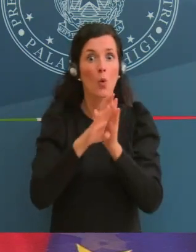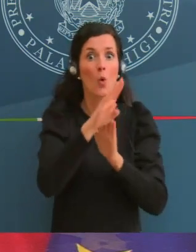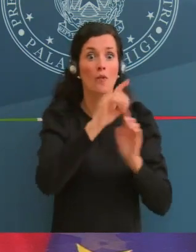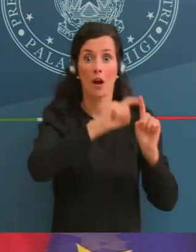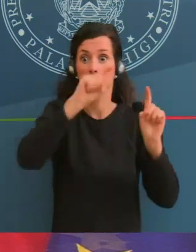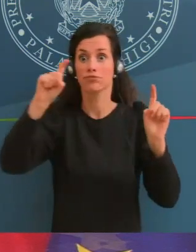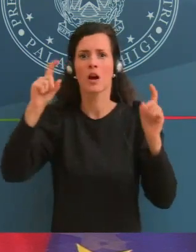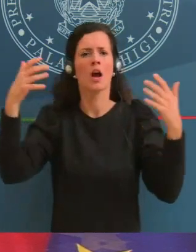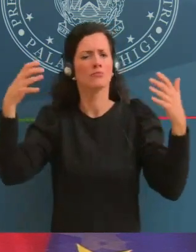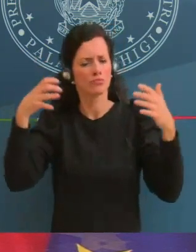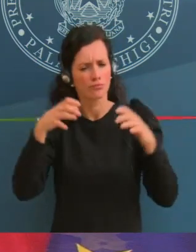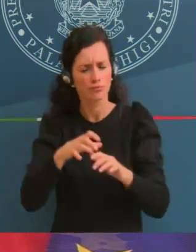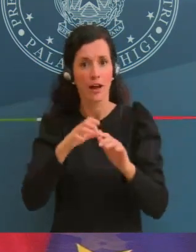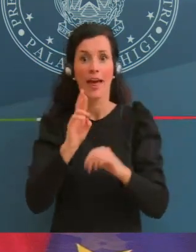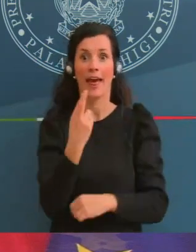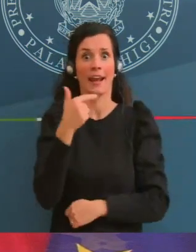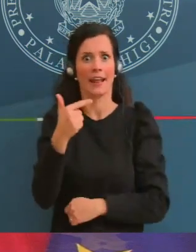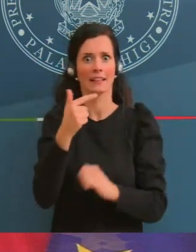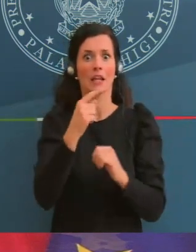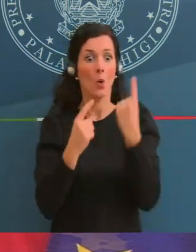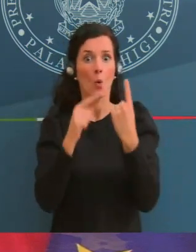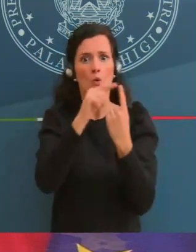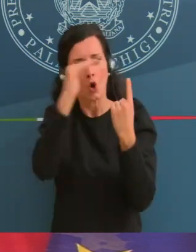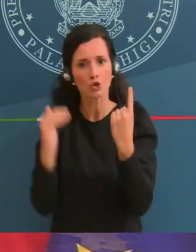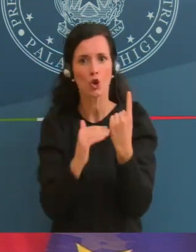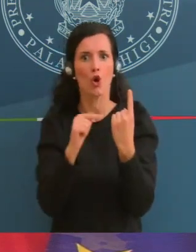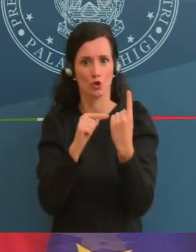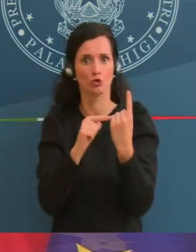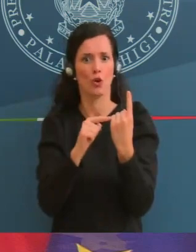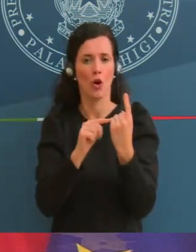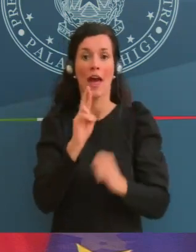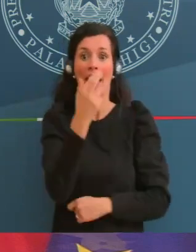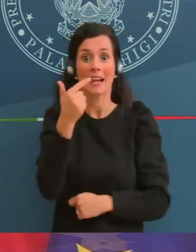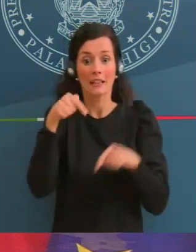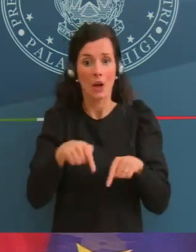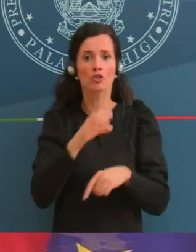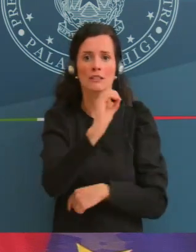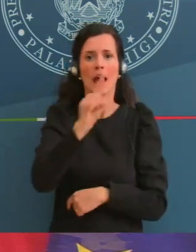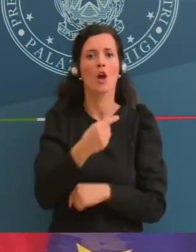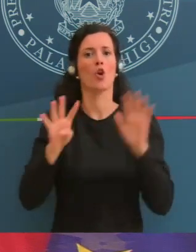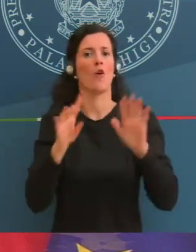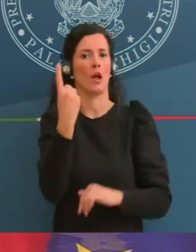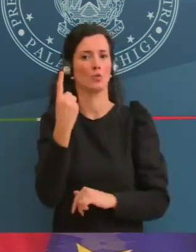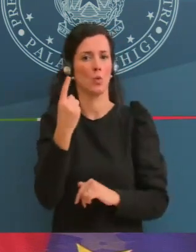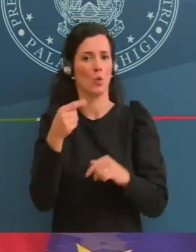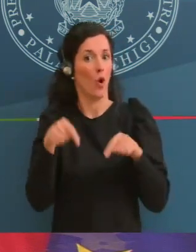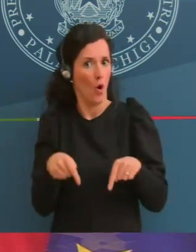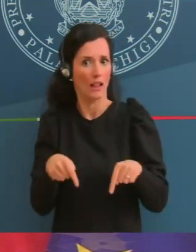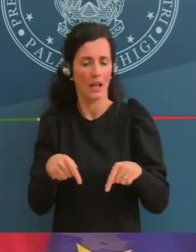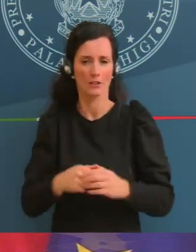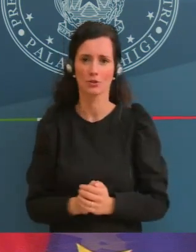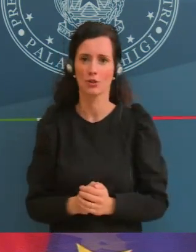anche registriamo anche un calo soprattutto negli ultimi giorni del numero degli accessi ai pronti soccorsi